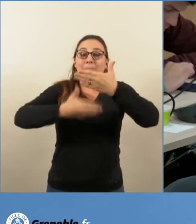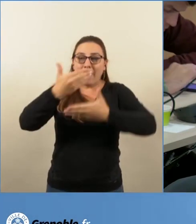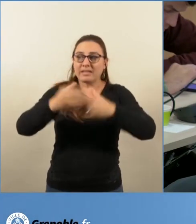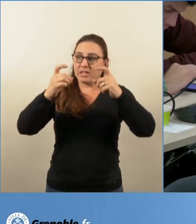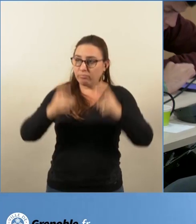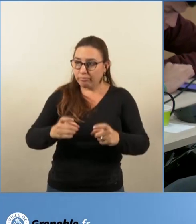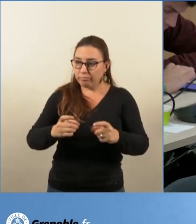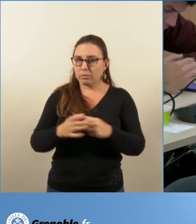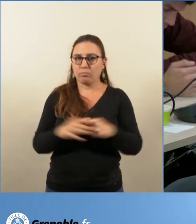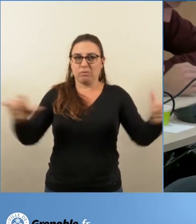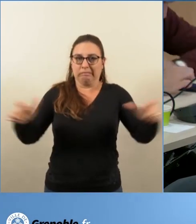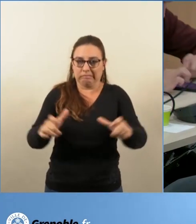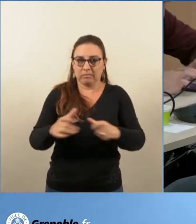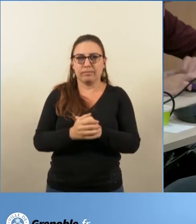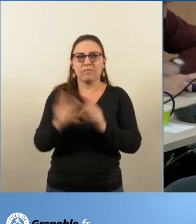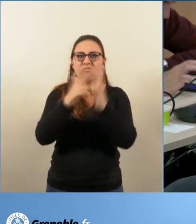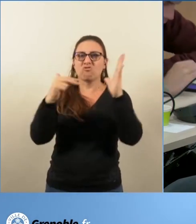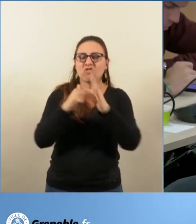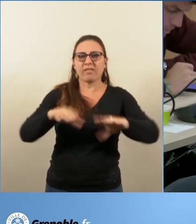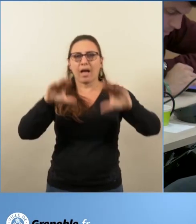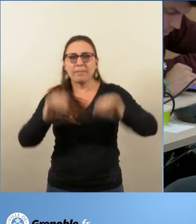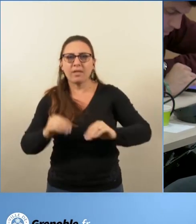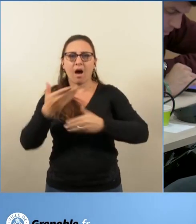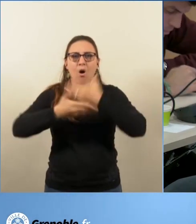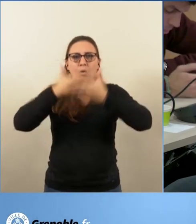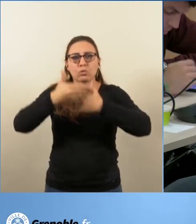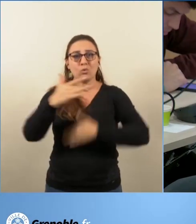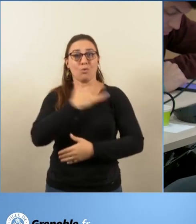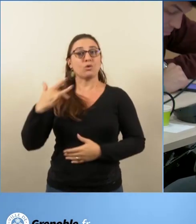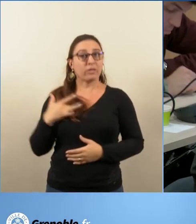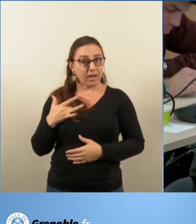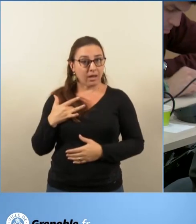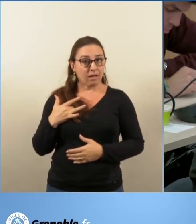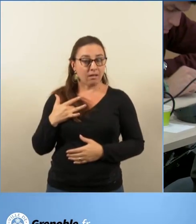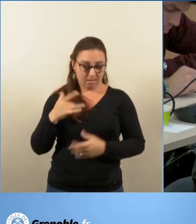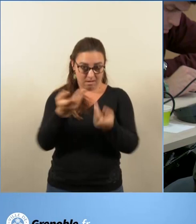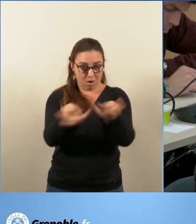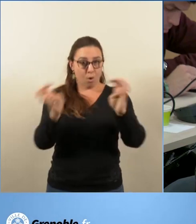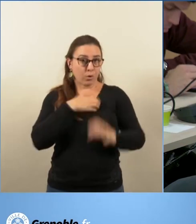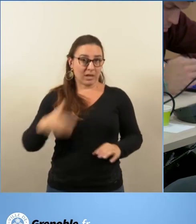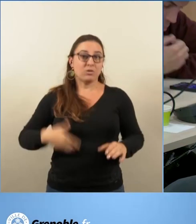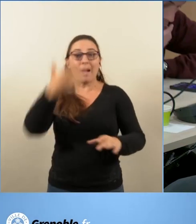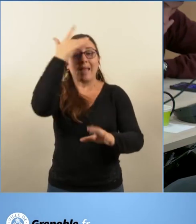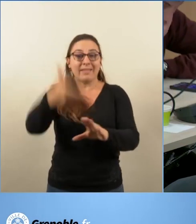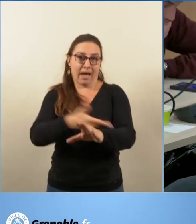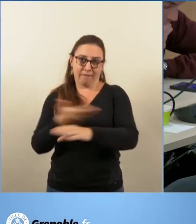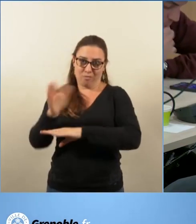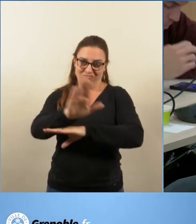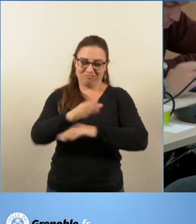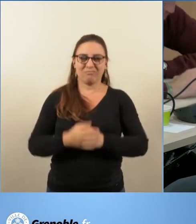l'élaboration d'une charte de l'habitat et de la construction favorable à la santé qui viendra d'ailleurs devant le conseil municipal avant l'été